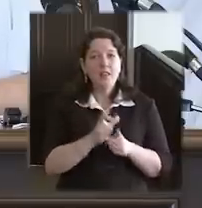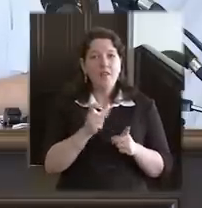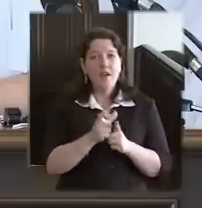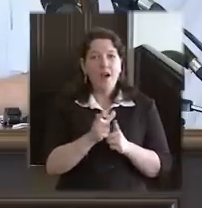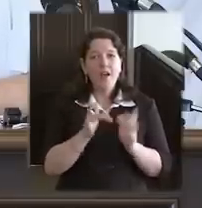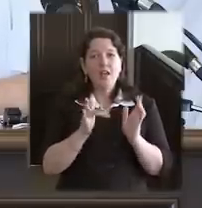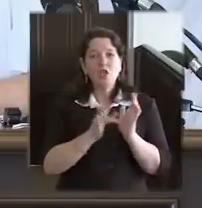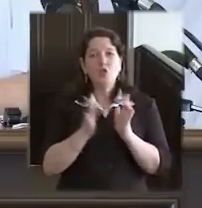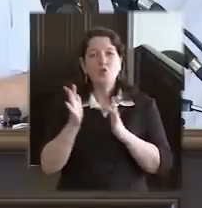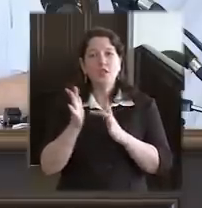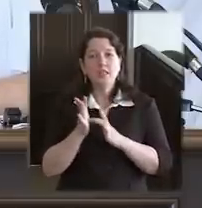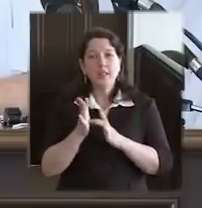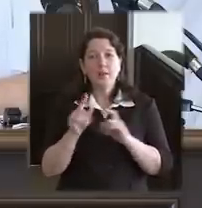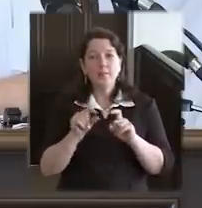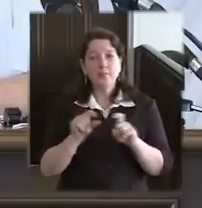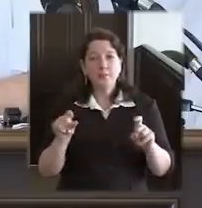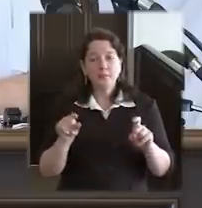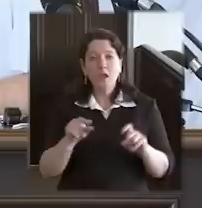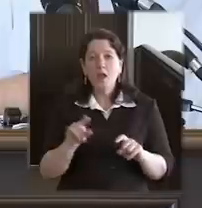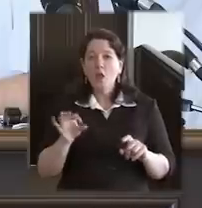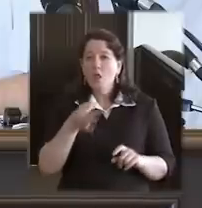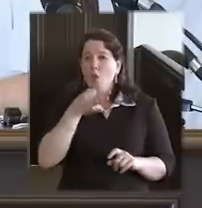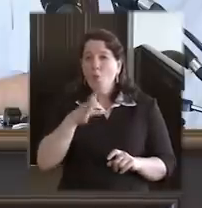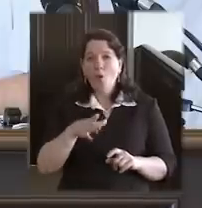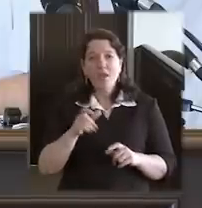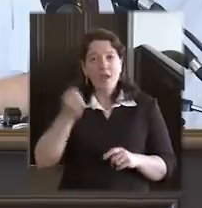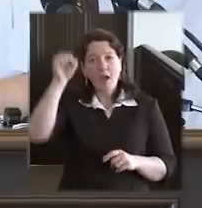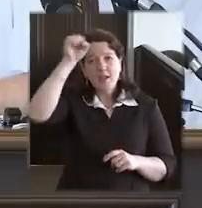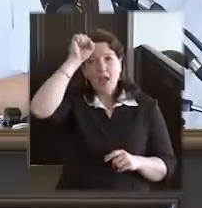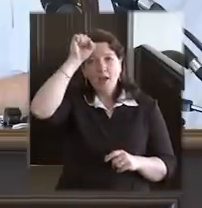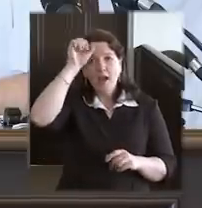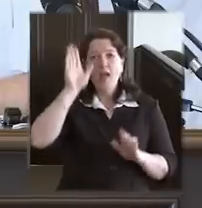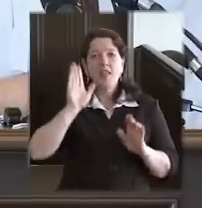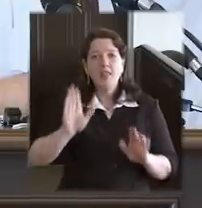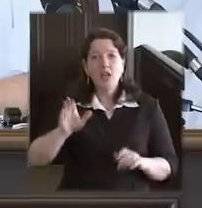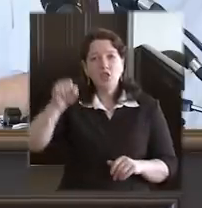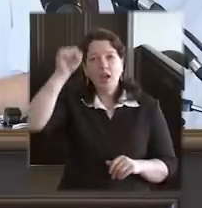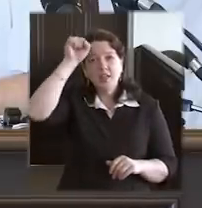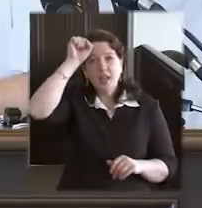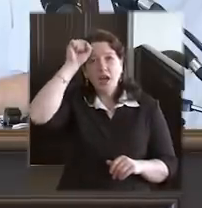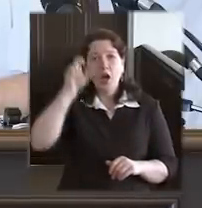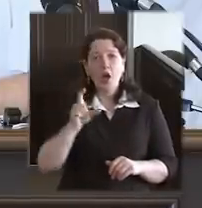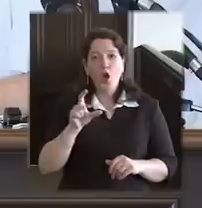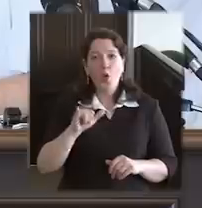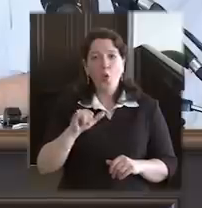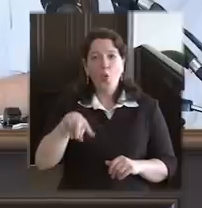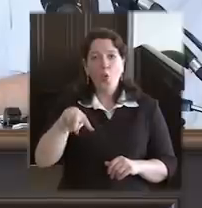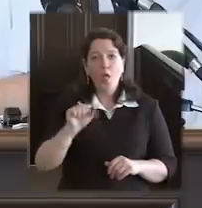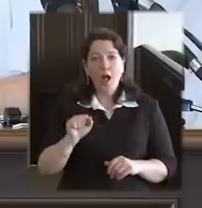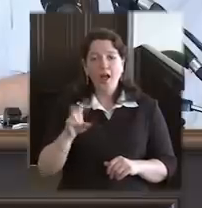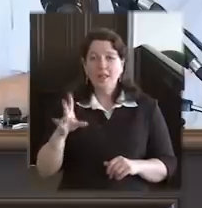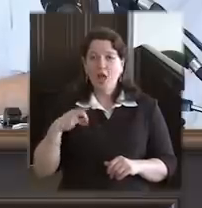Иисуса Христа. «Всякий грех». И дальше говорит, даже грех на Сына, хула на